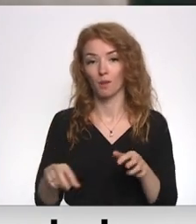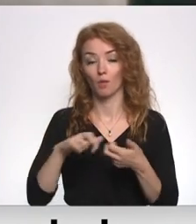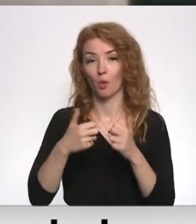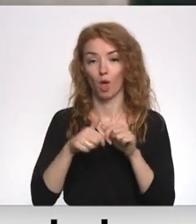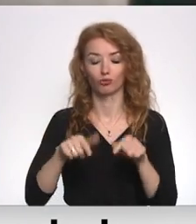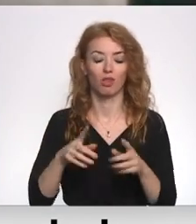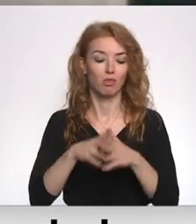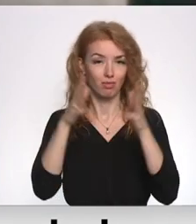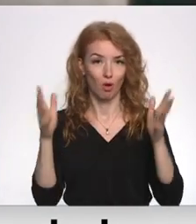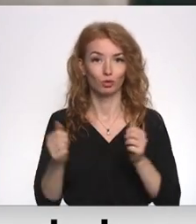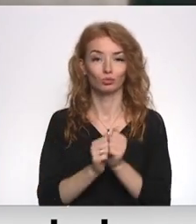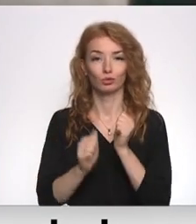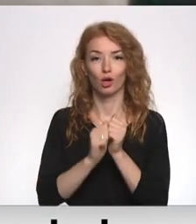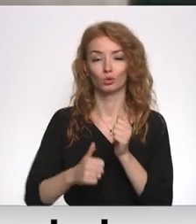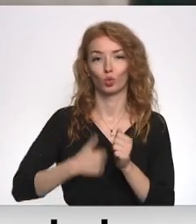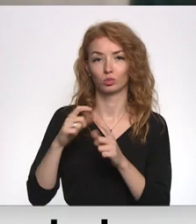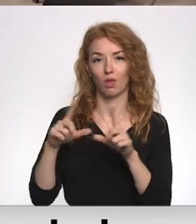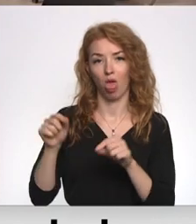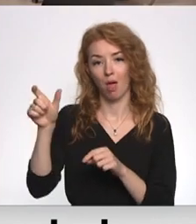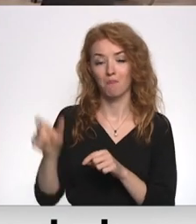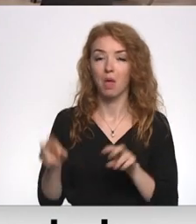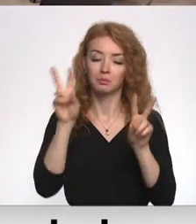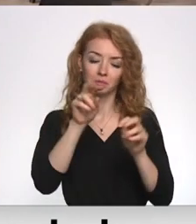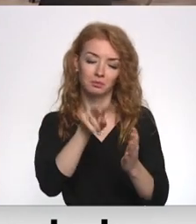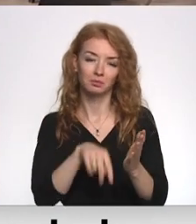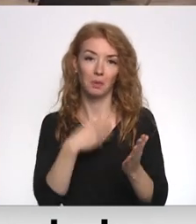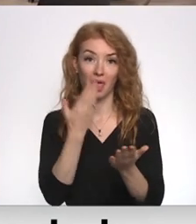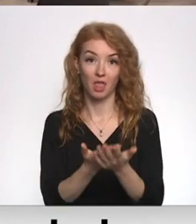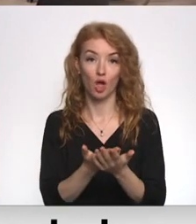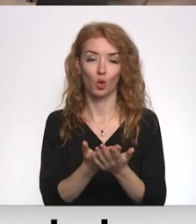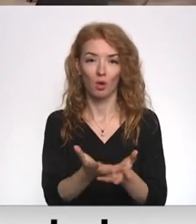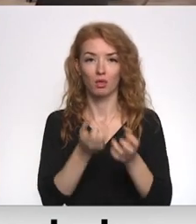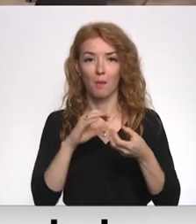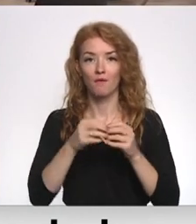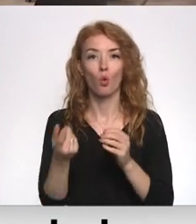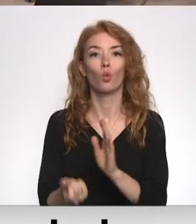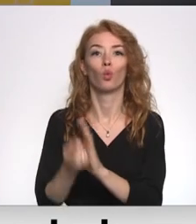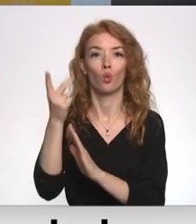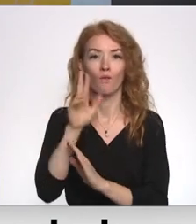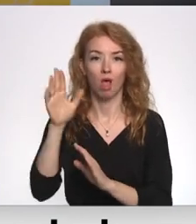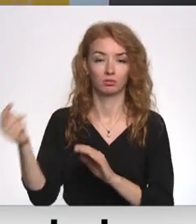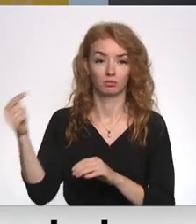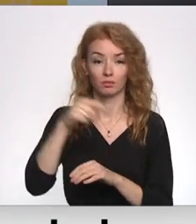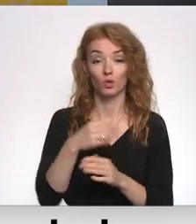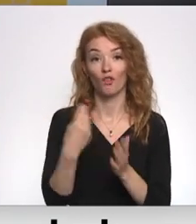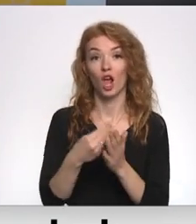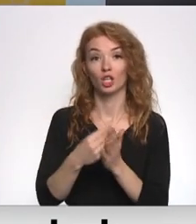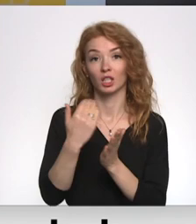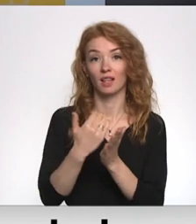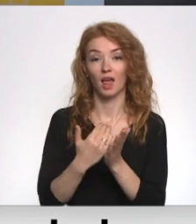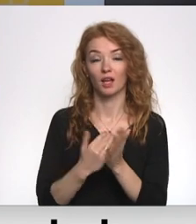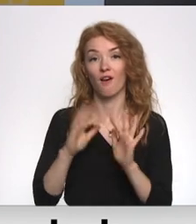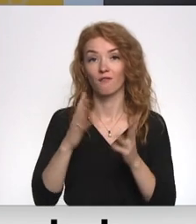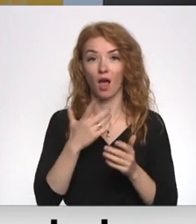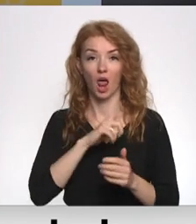pietiek. Bieži no uzņēmējiem esot dzirdēts, ka izskatot darbinieku pieteikumus, tiek ņemta vērā viņu izcelsme, un vērtēšanas kritērijs ir tas, cik